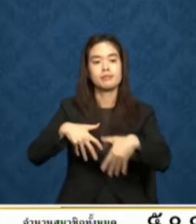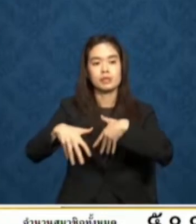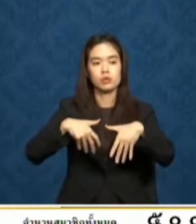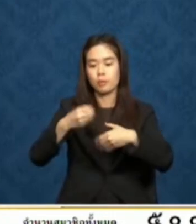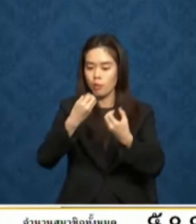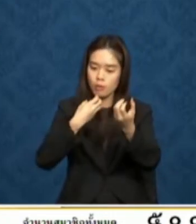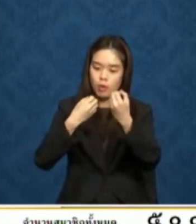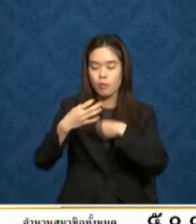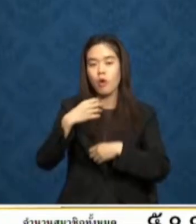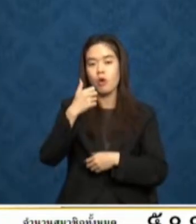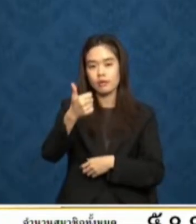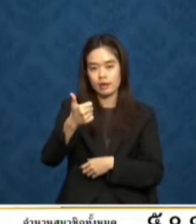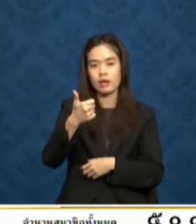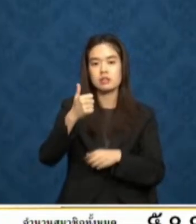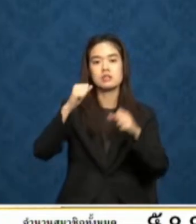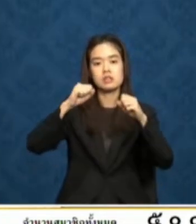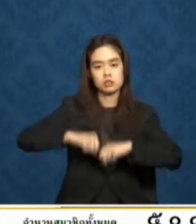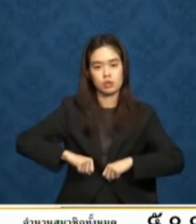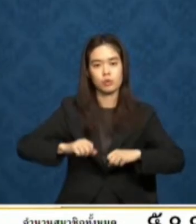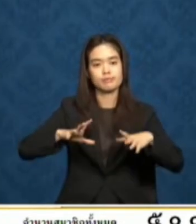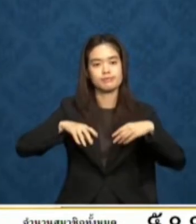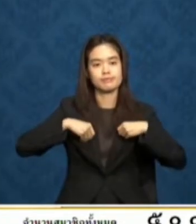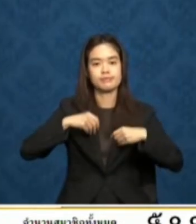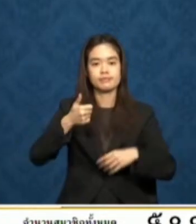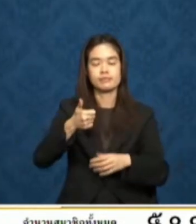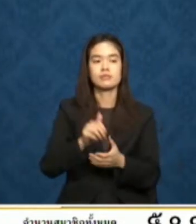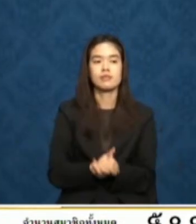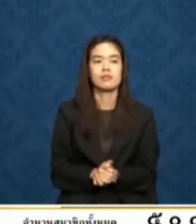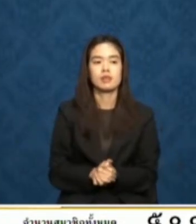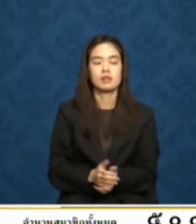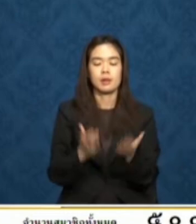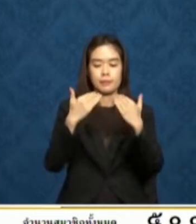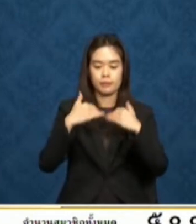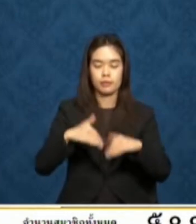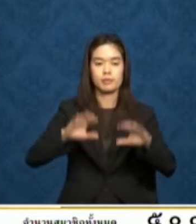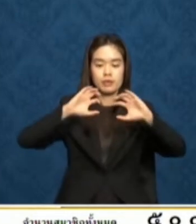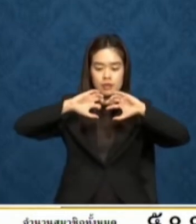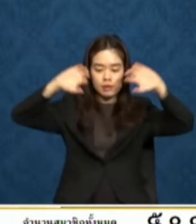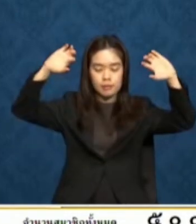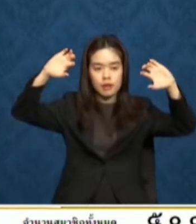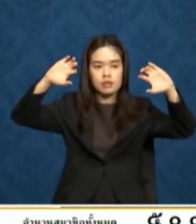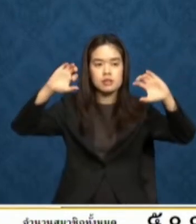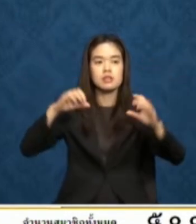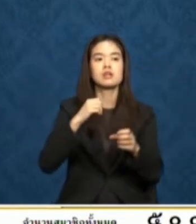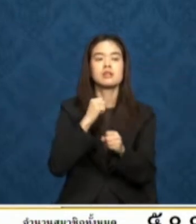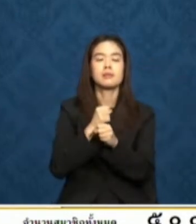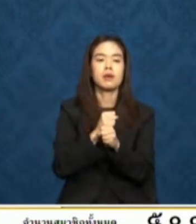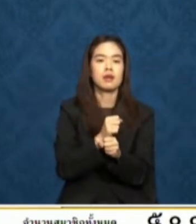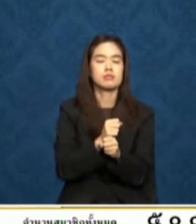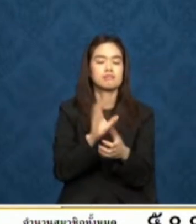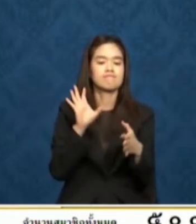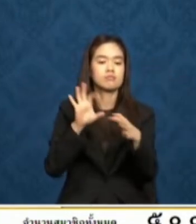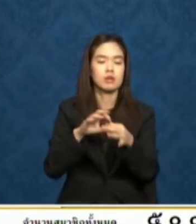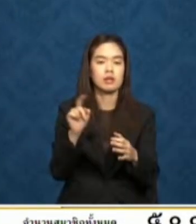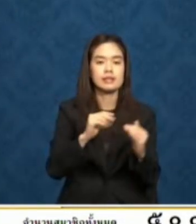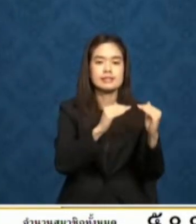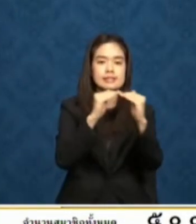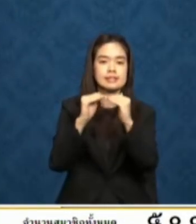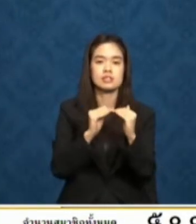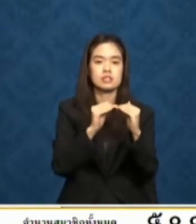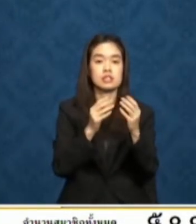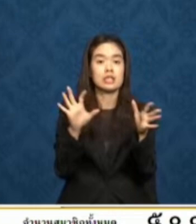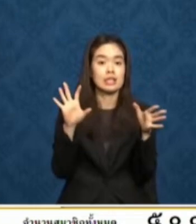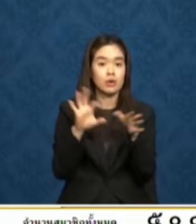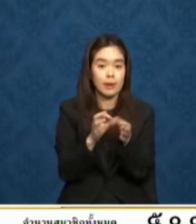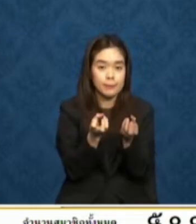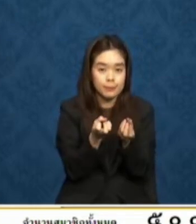เสียทกคนใหได้มากทสุดปกณต่มาครัที่ผมคิวรฐบาลและหนวยงานทเกี่วของต้องให้ความสำคัก็คือสิทธิในด้านท